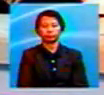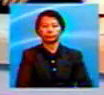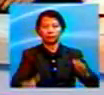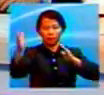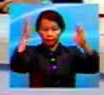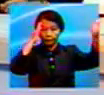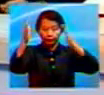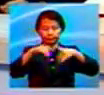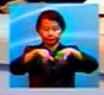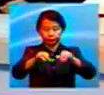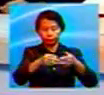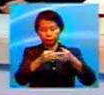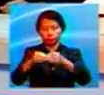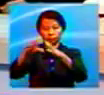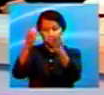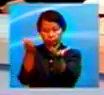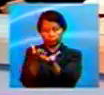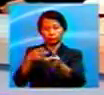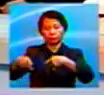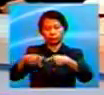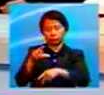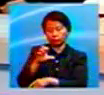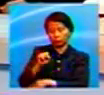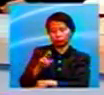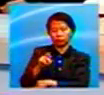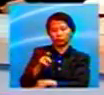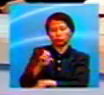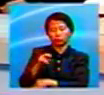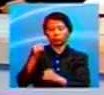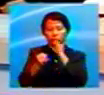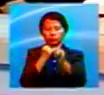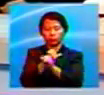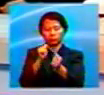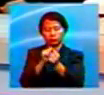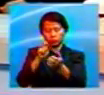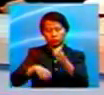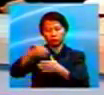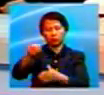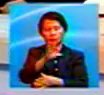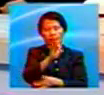Malaysia kekal sebagai peneraju global dalam pasaran sukuk antarabangsa dengan nilai terbitan melebihi